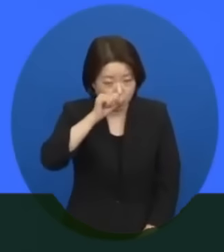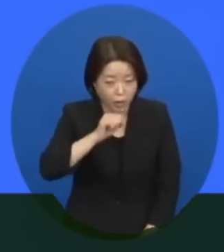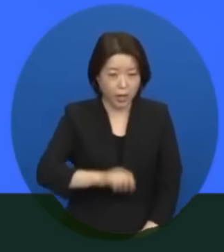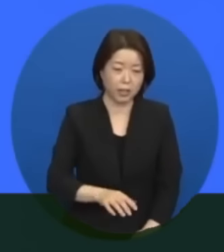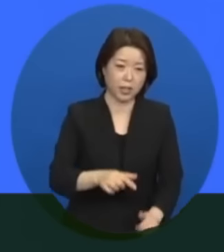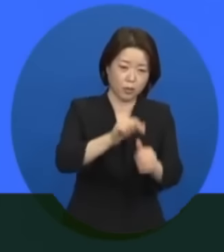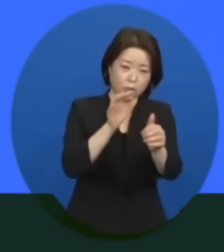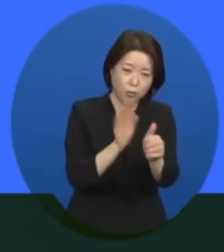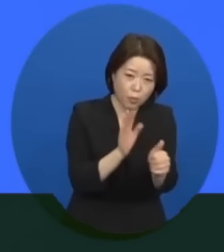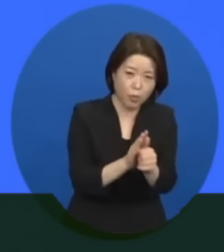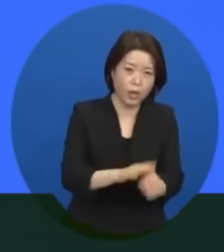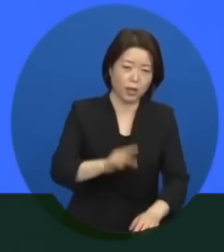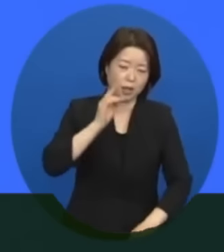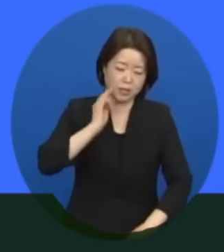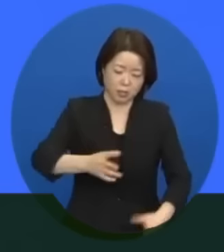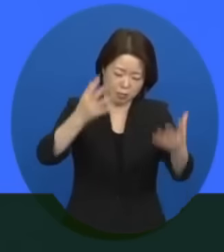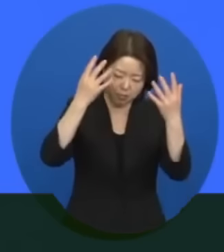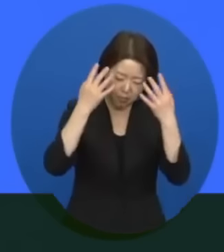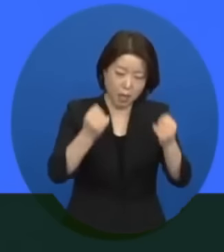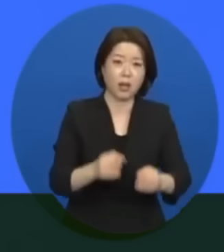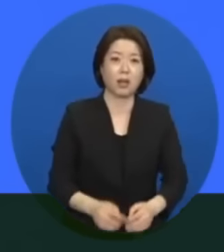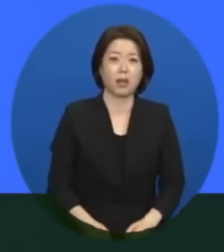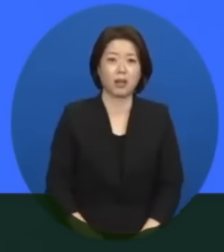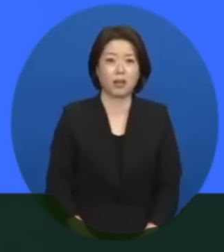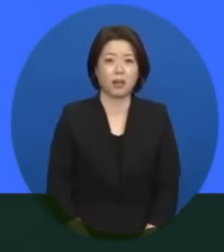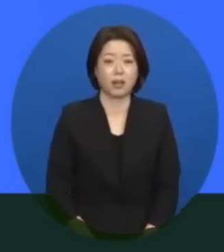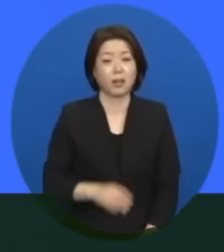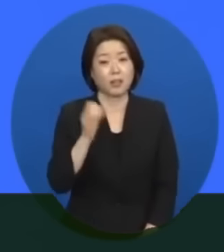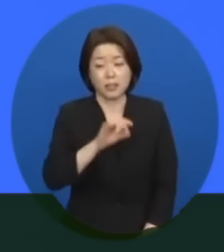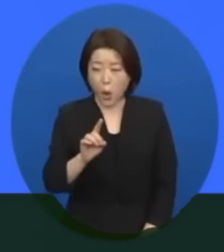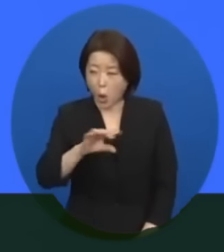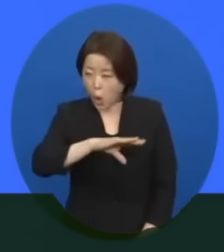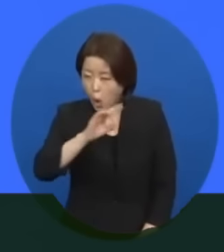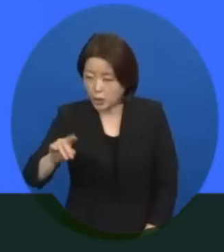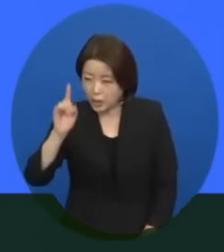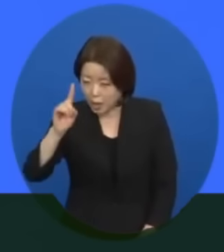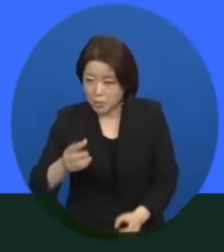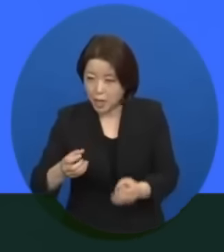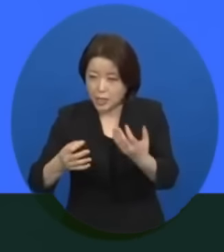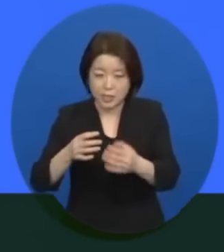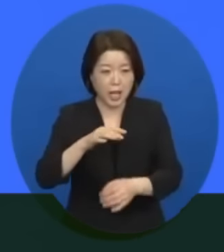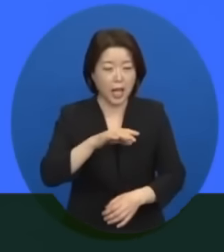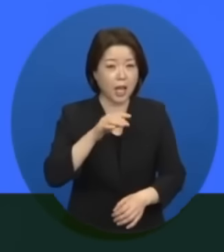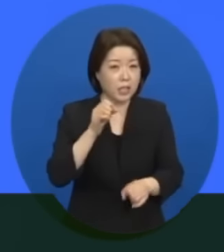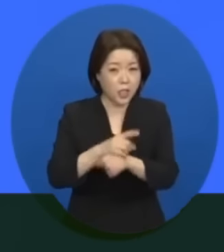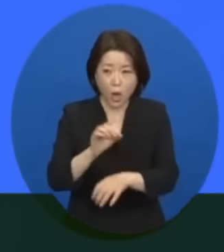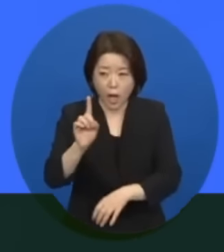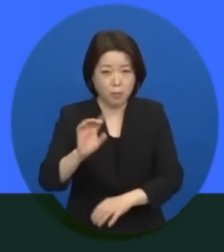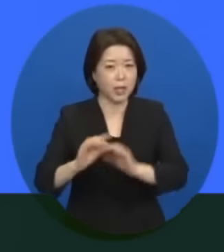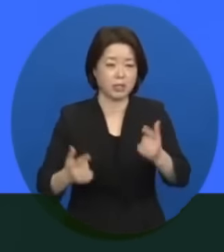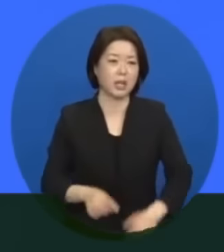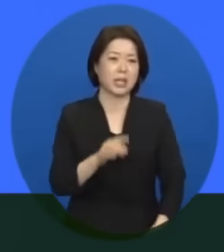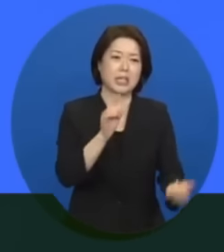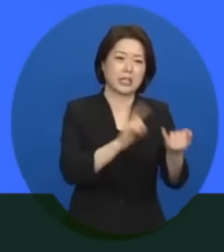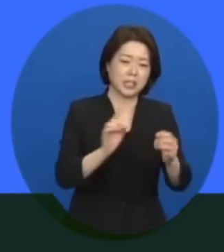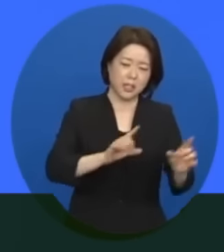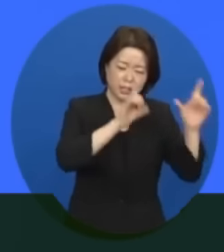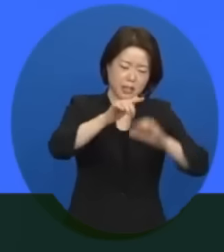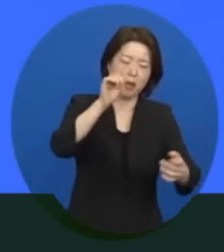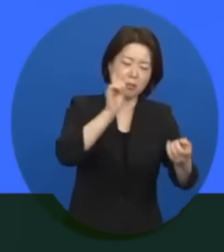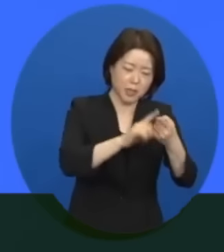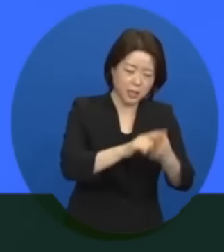일이 심히 많다니 그냥 어쩌다 한번 이벤트성으로 하는게 아니라 그의 삶이 그녀의 삶이 그냥